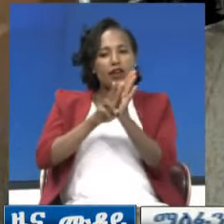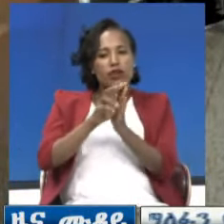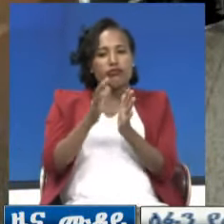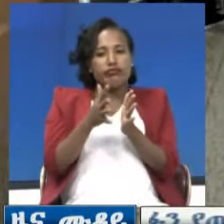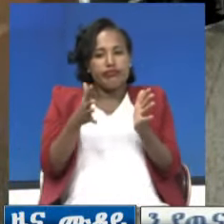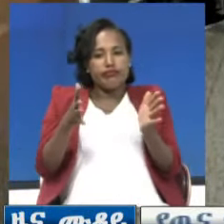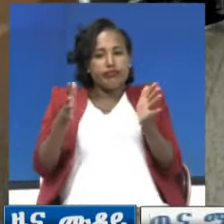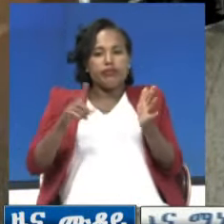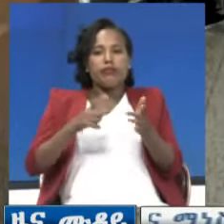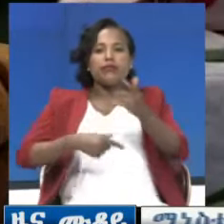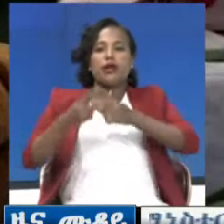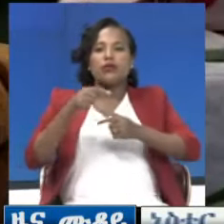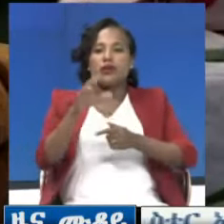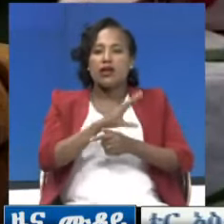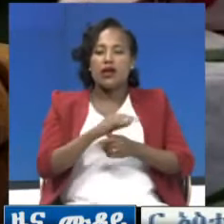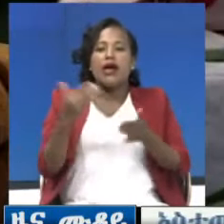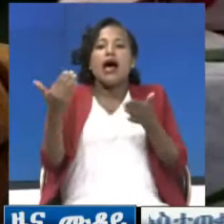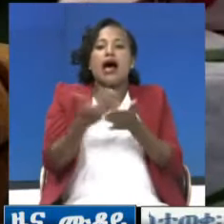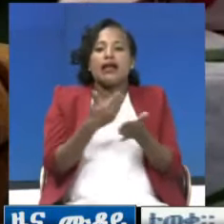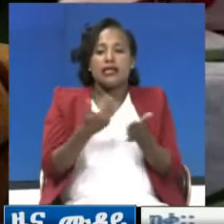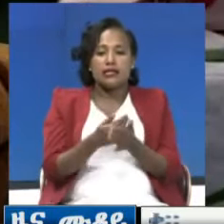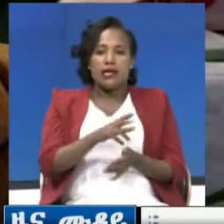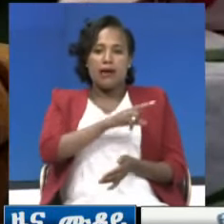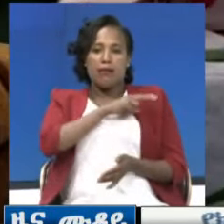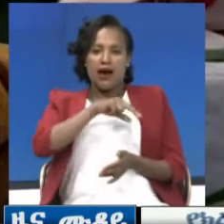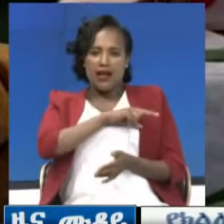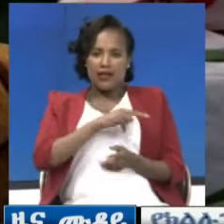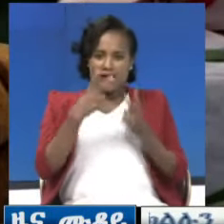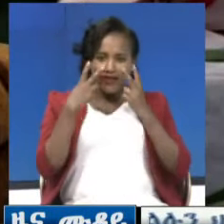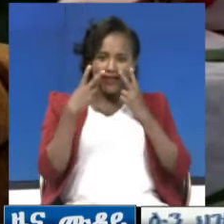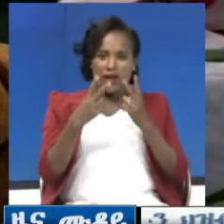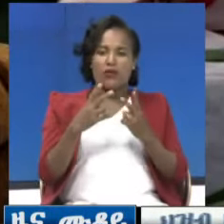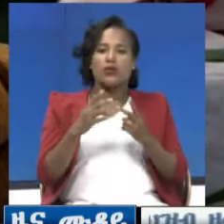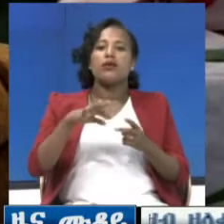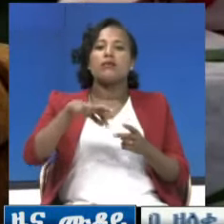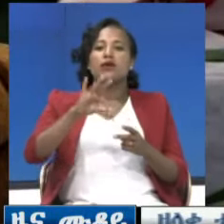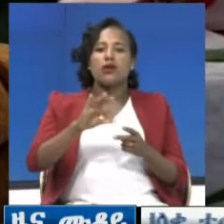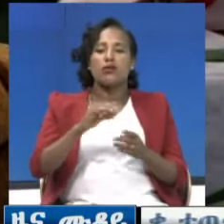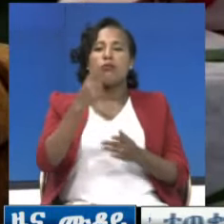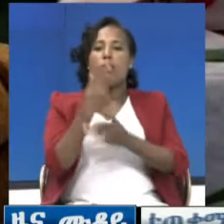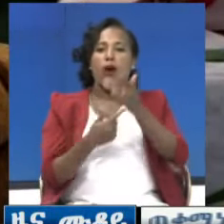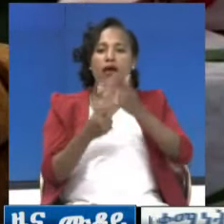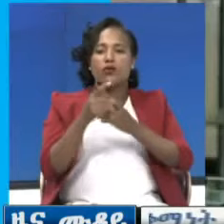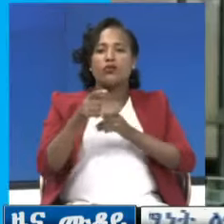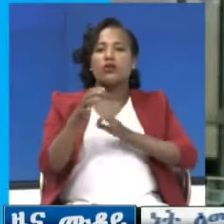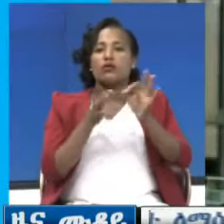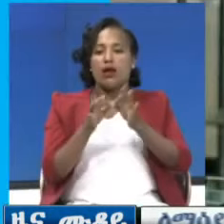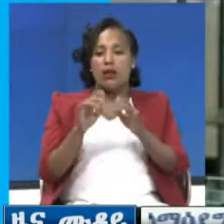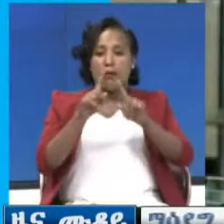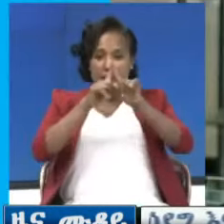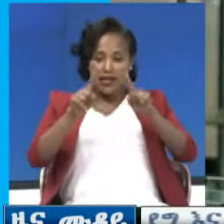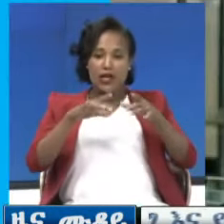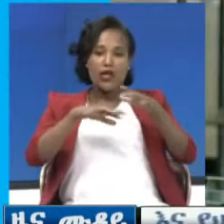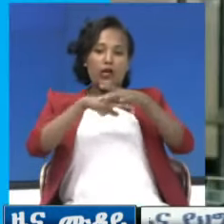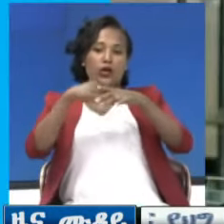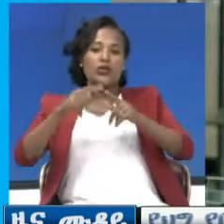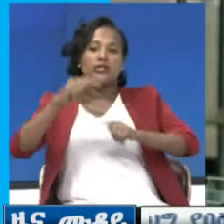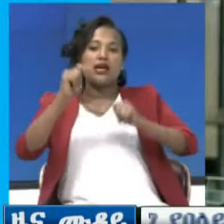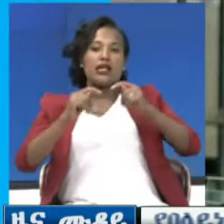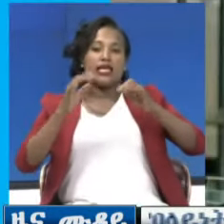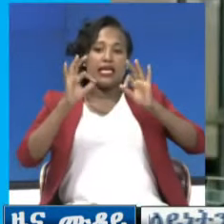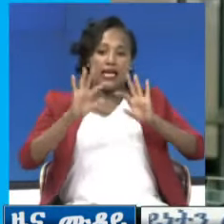ስርጭት እየጨመረ መምጣቱንና አዳዲስ ባህሪያትም እየተስተዋሉ እንደሚገኝ መወያየቱን ገልጿል። በተለይ የውጭ ሀገር የጉዞ